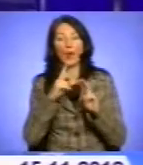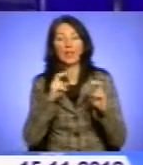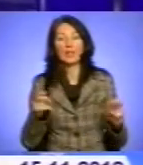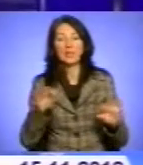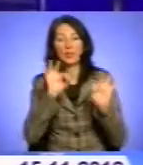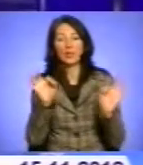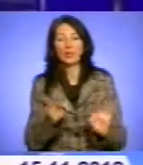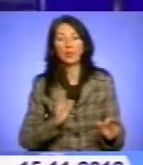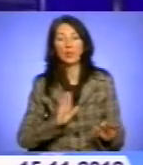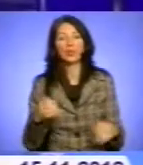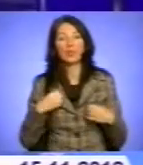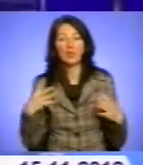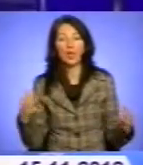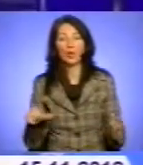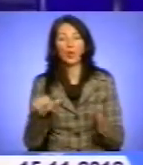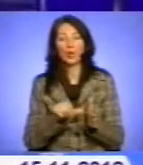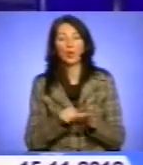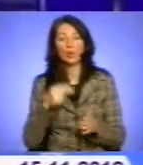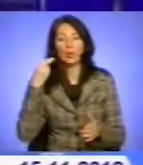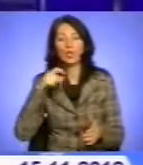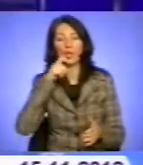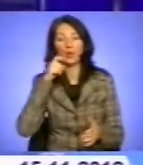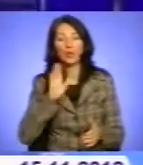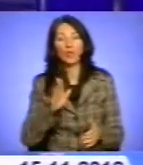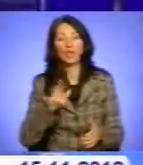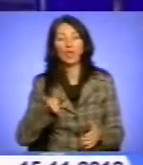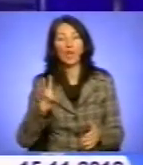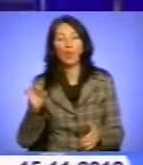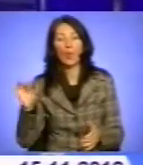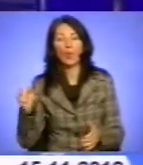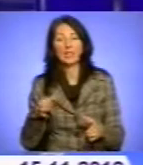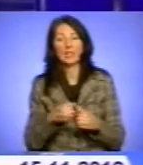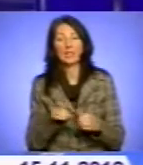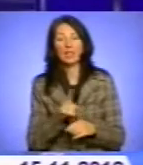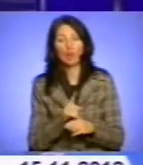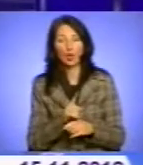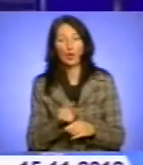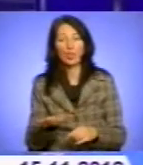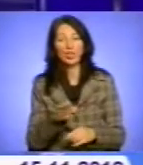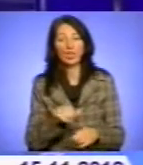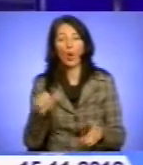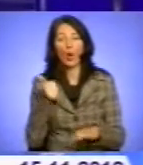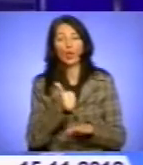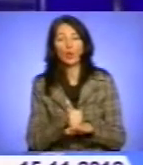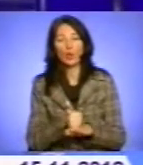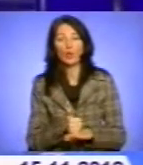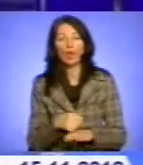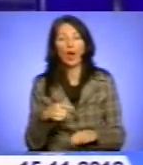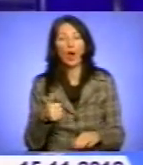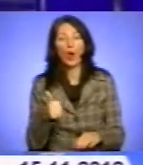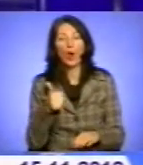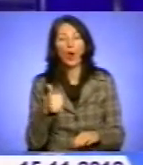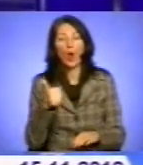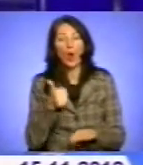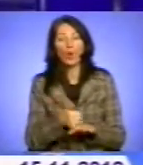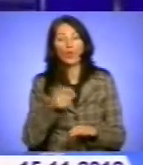за участю президента України Віктора Януковича. Делегація Тернопільщини, очолювана головою обласної державної адміністрації Валентином Хоптяном,